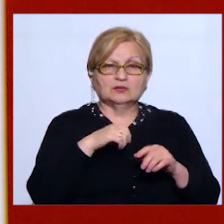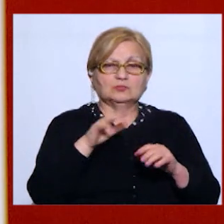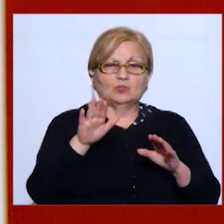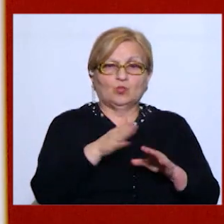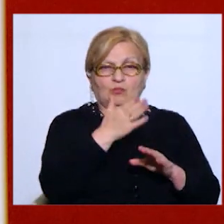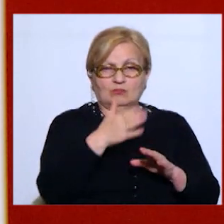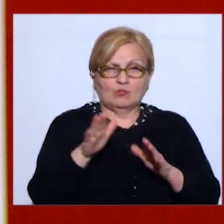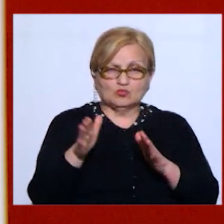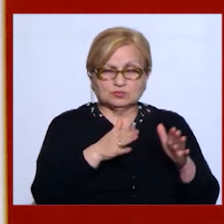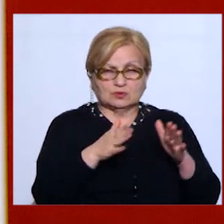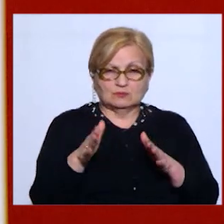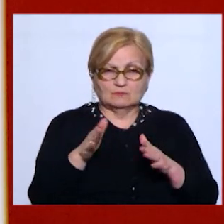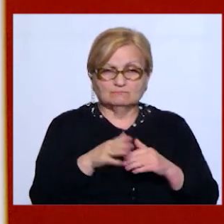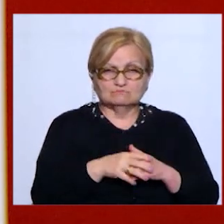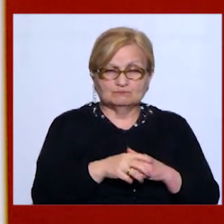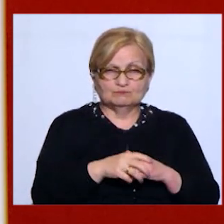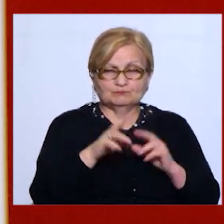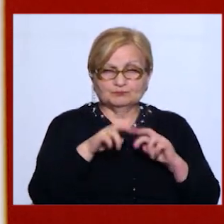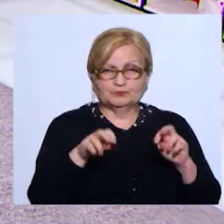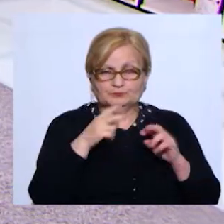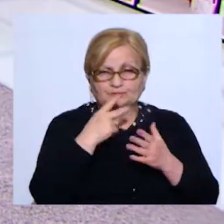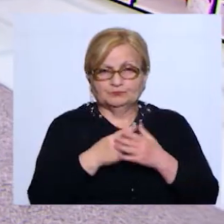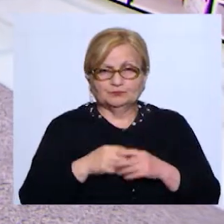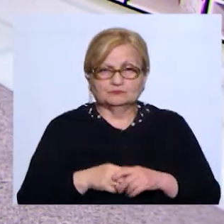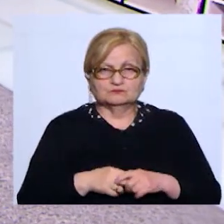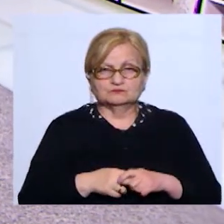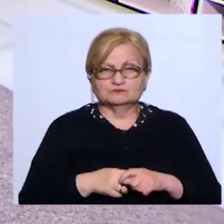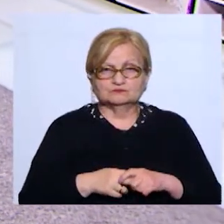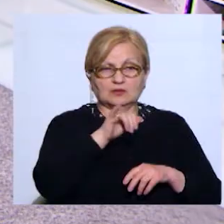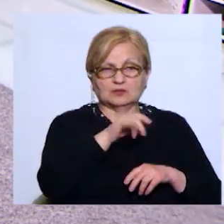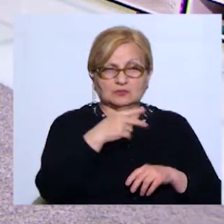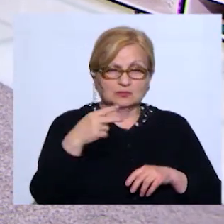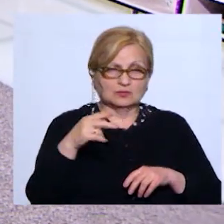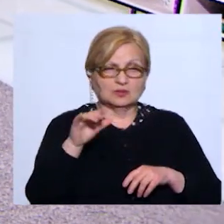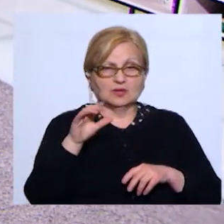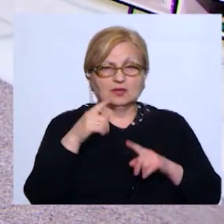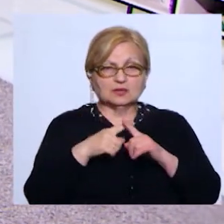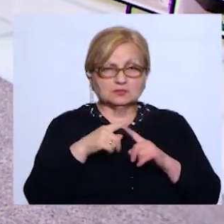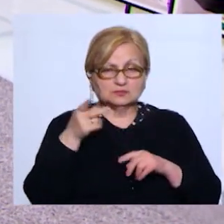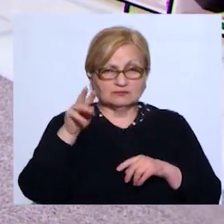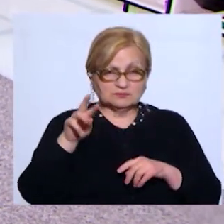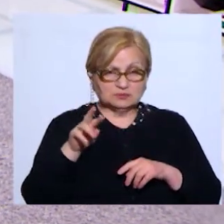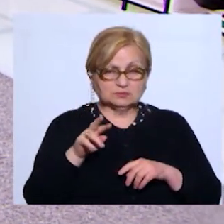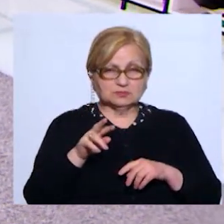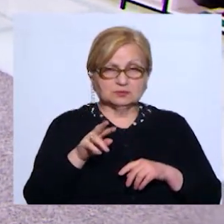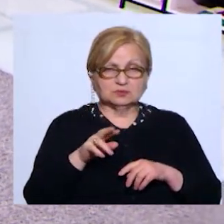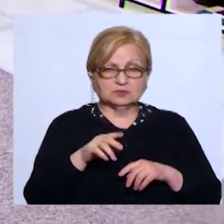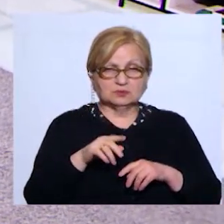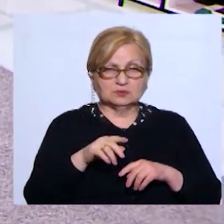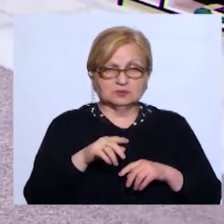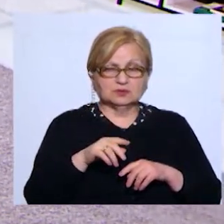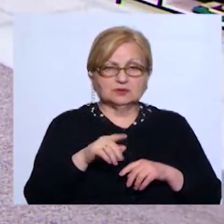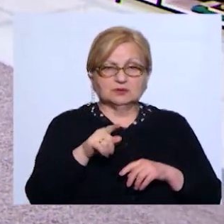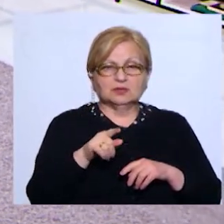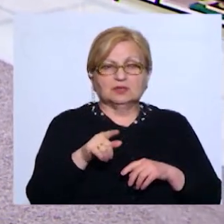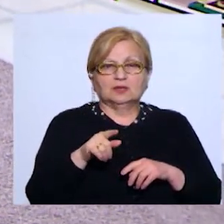აი განვიხილავ ამას, ნახეთ. y უდრის x კვადრატი არის საწყისი კვადრატული ფუნქცია,